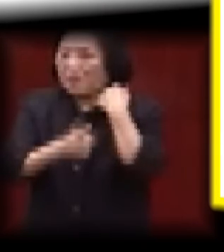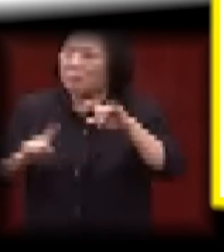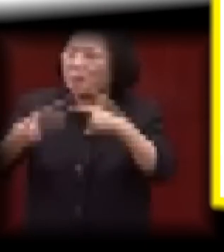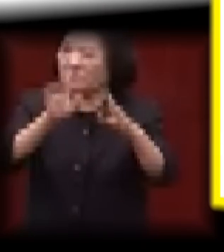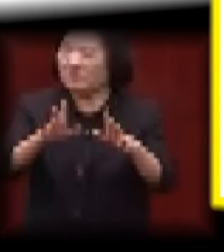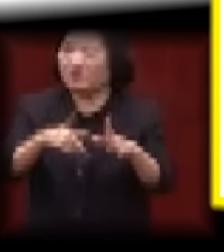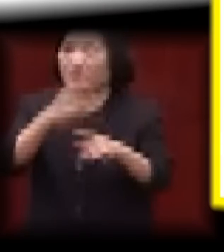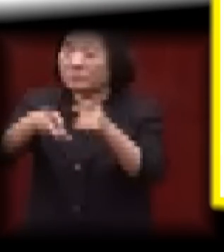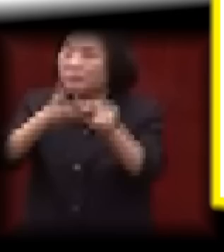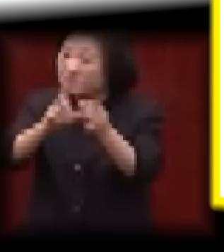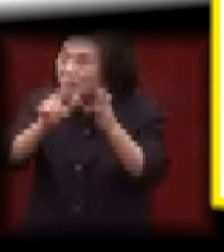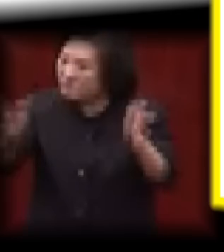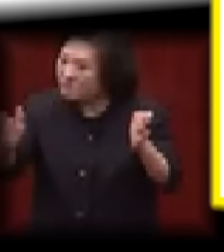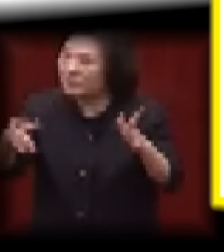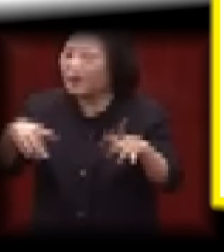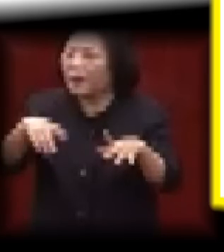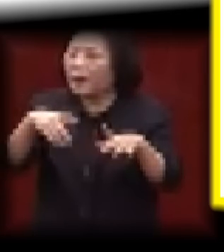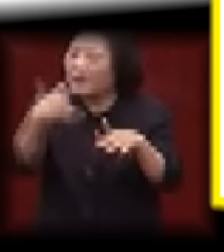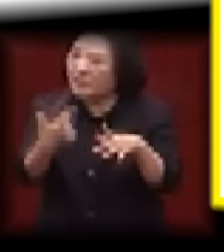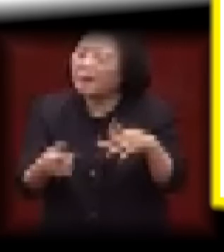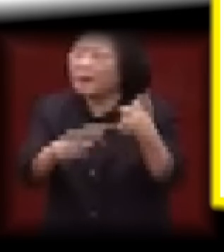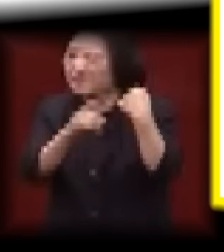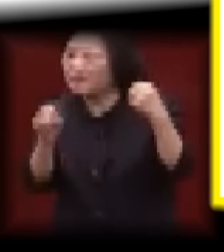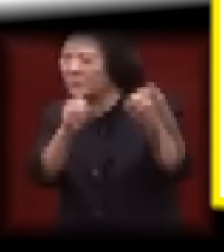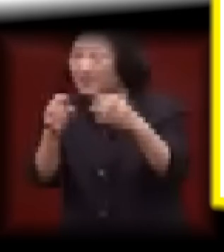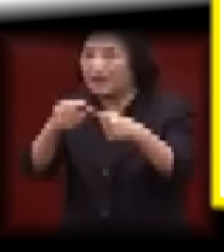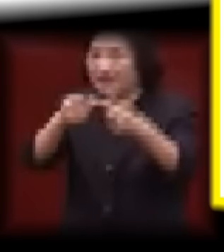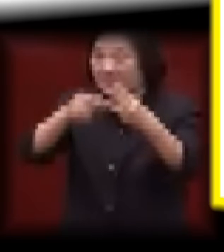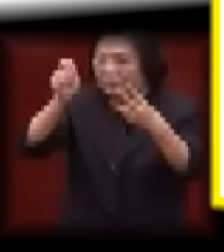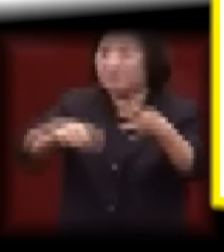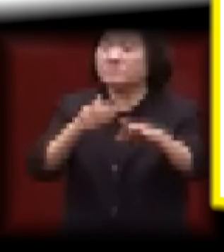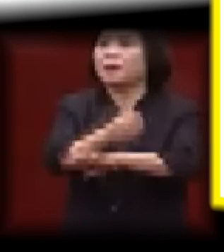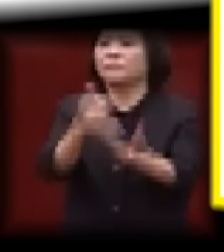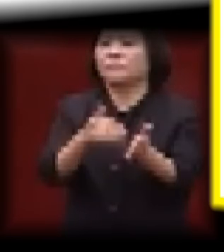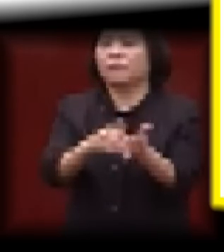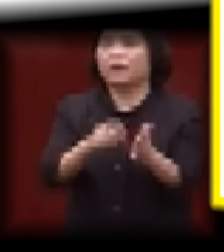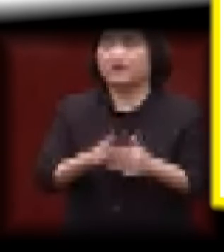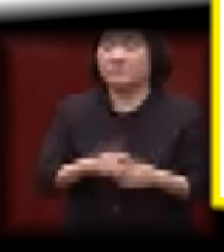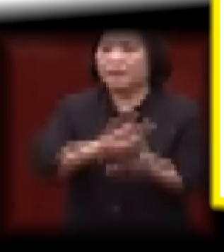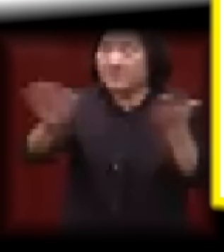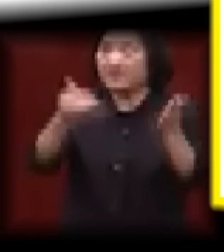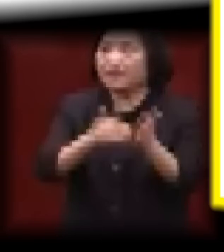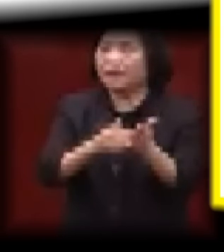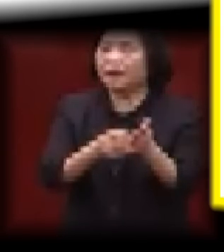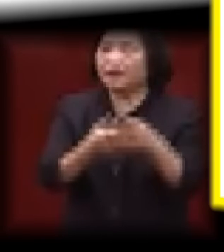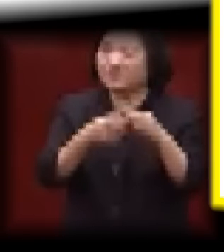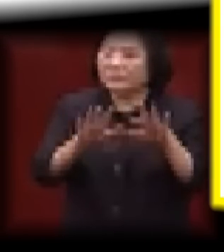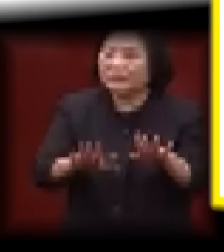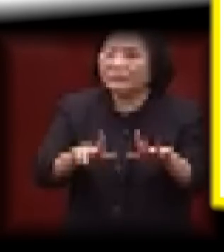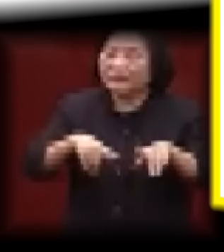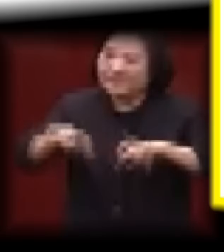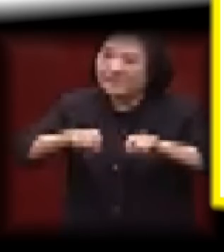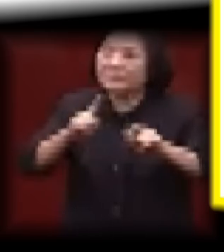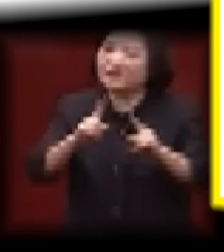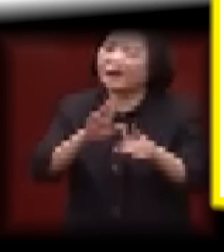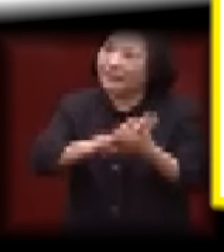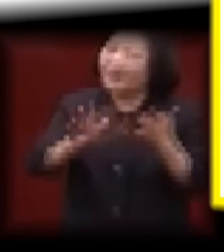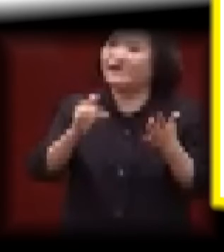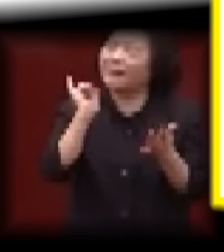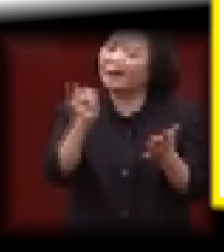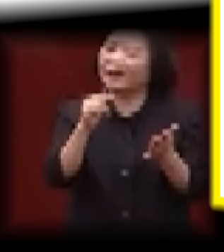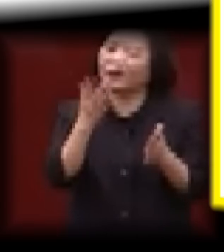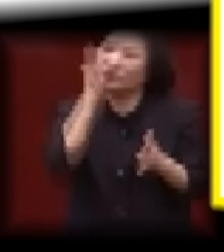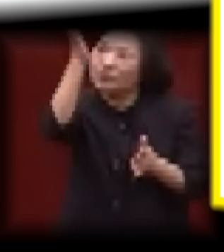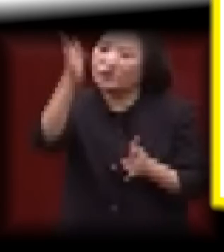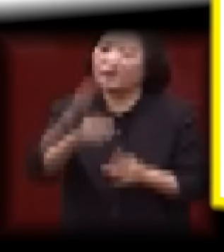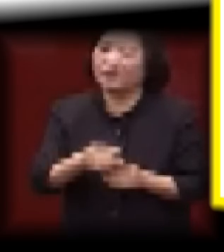花了三年的时间，才让三审定案解决掉，让这个案子会比较干净。那另外我们也